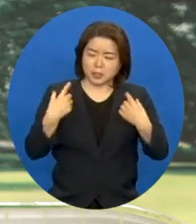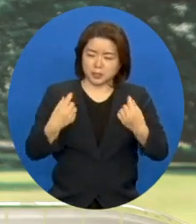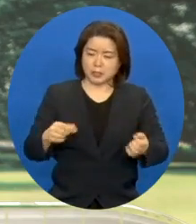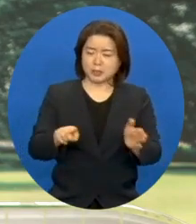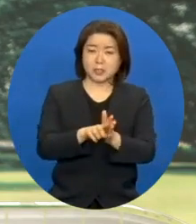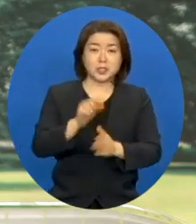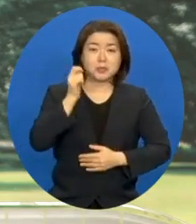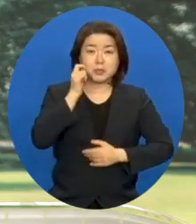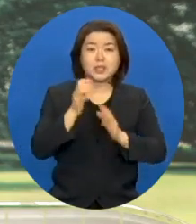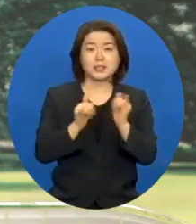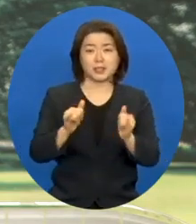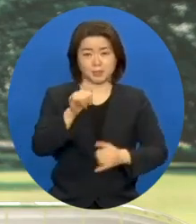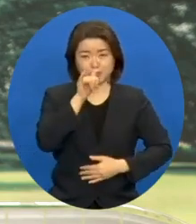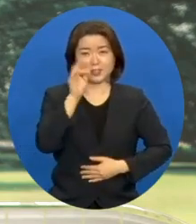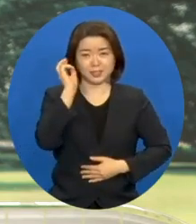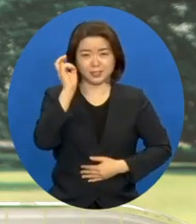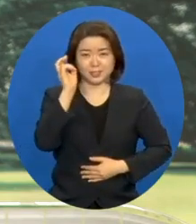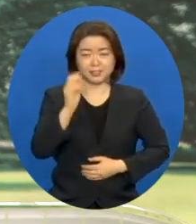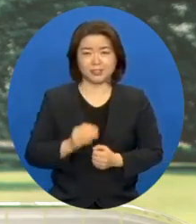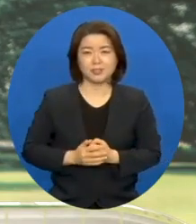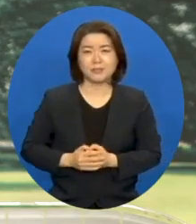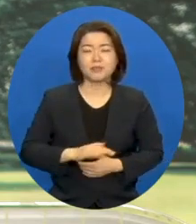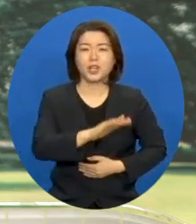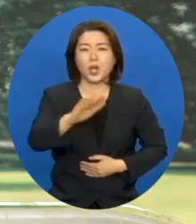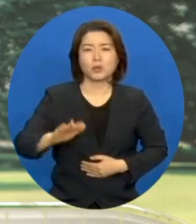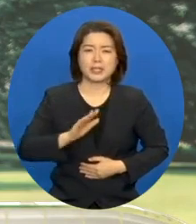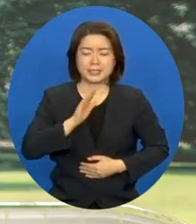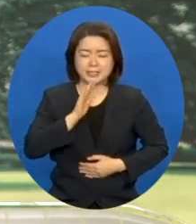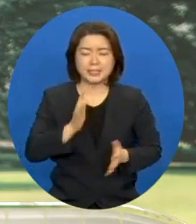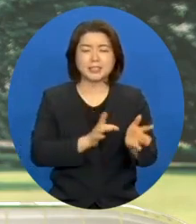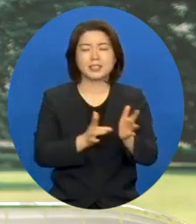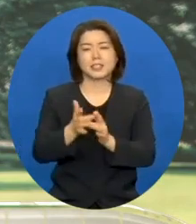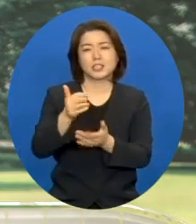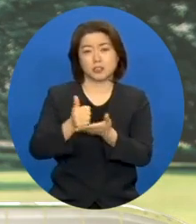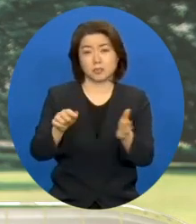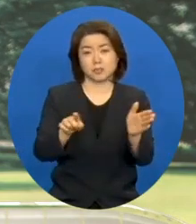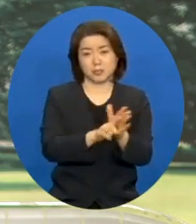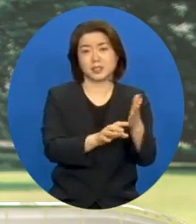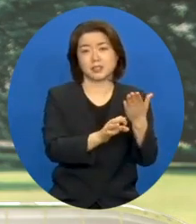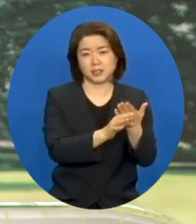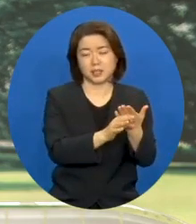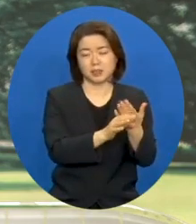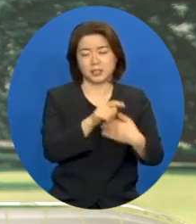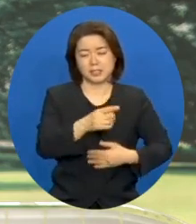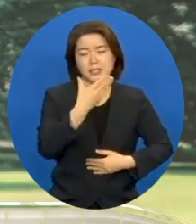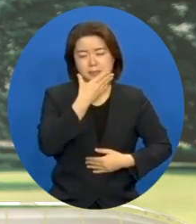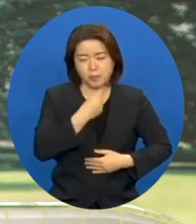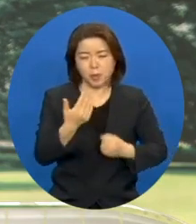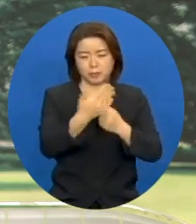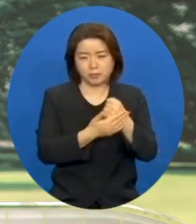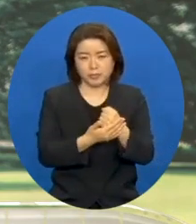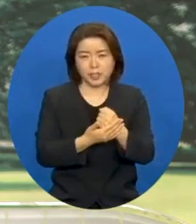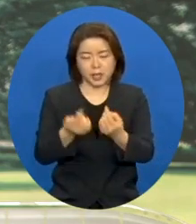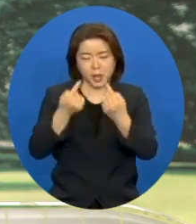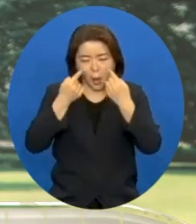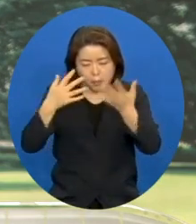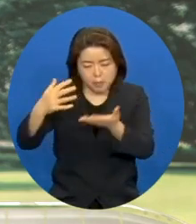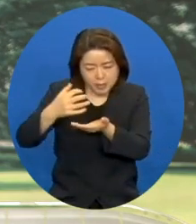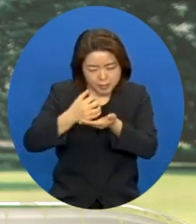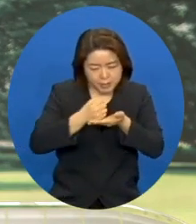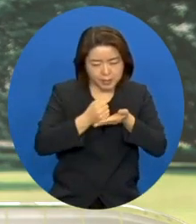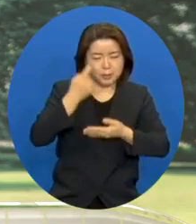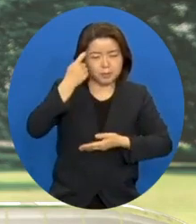거예요. 우리가 진짜 예수를 믿었다면 이 복과 은혜만큼은 분명하게 받아야